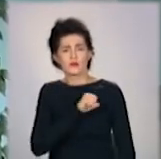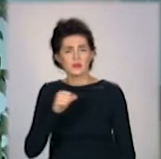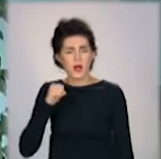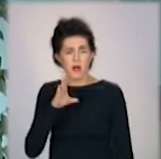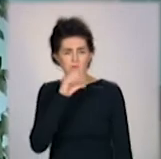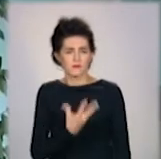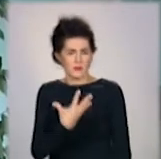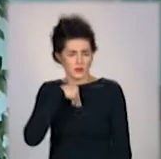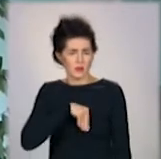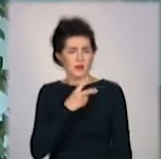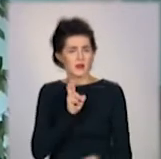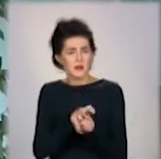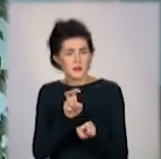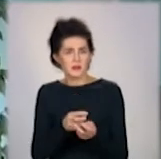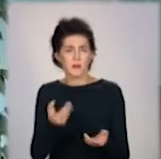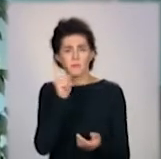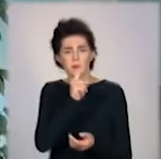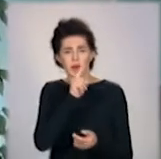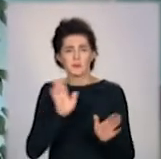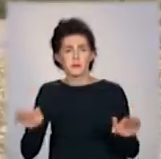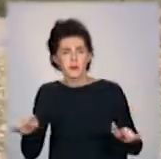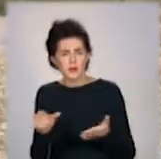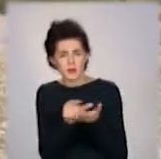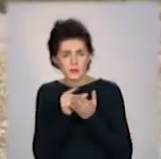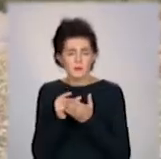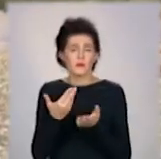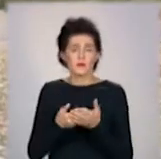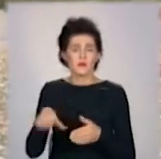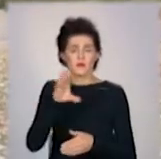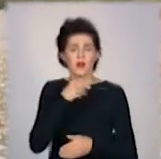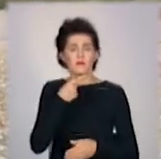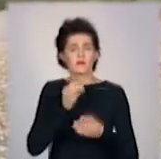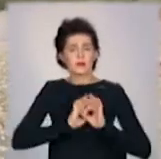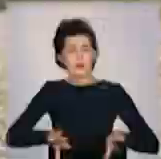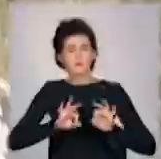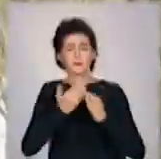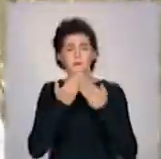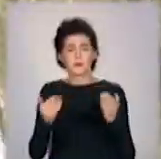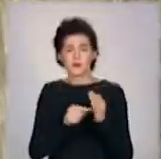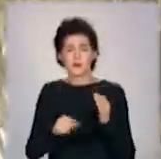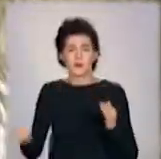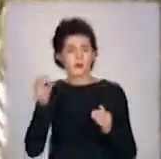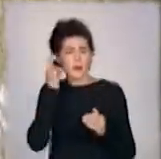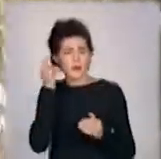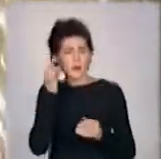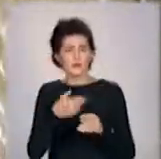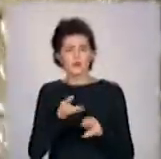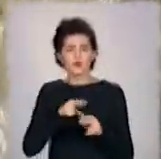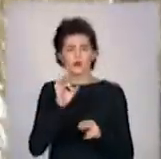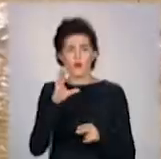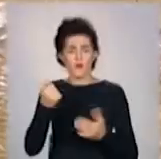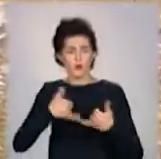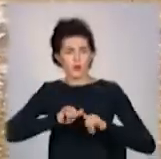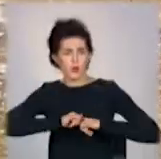щура. Дрібних пташок можуть їсти. Орнітологи розповідають, останніми десятиліттями популяція сов